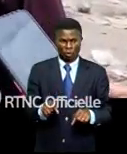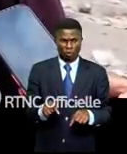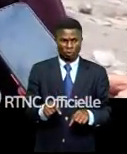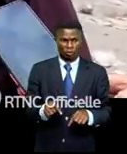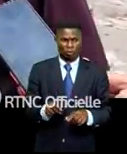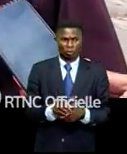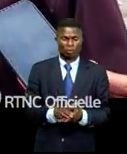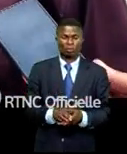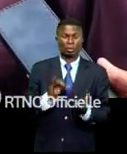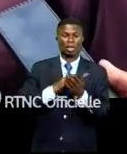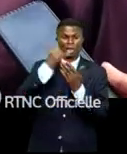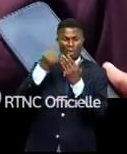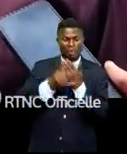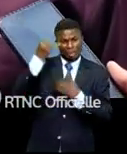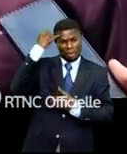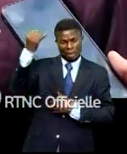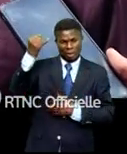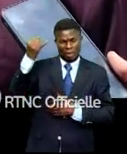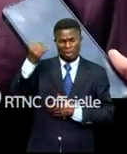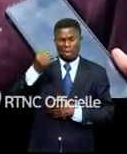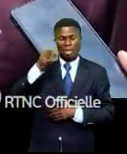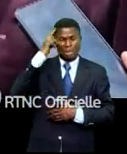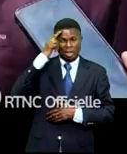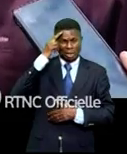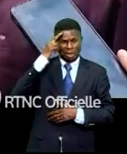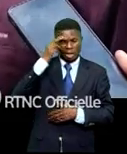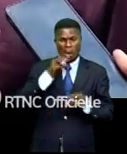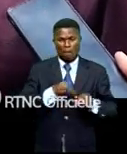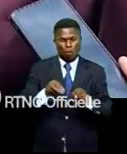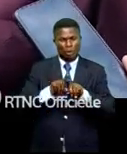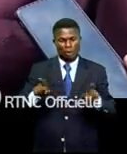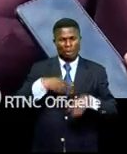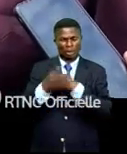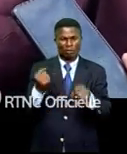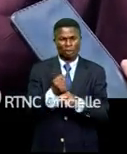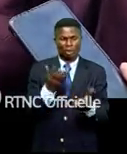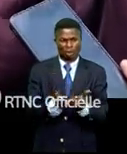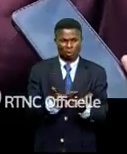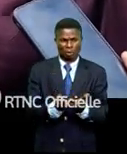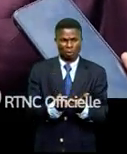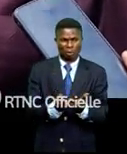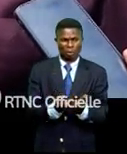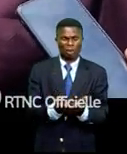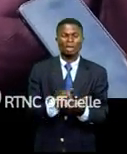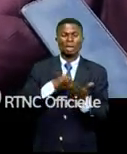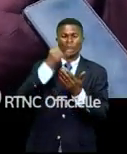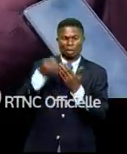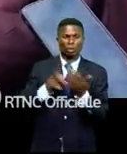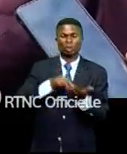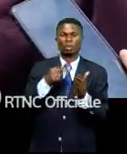Tchilé-Gilou, c'est une philosophie, une pensée, une autre manière de faire les choses. Tchilé-Gilou qui traduit